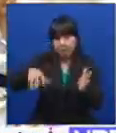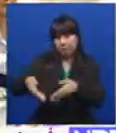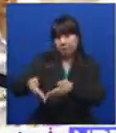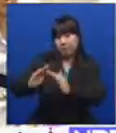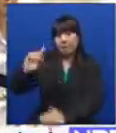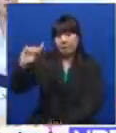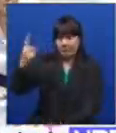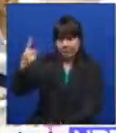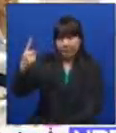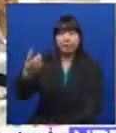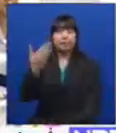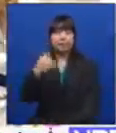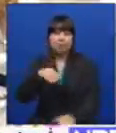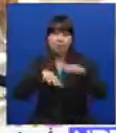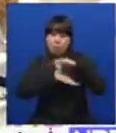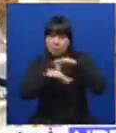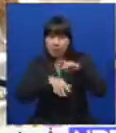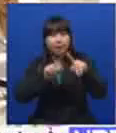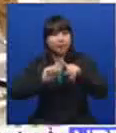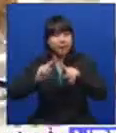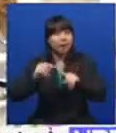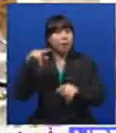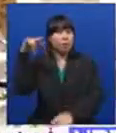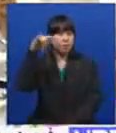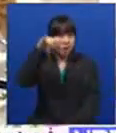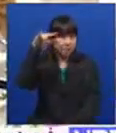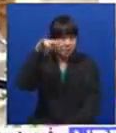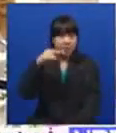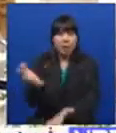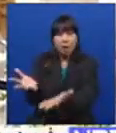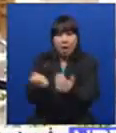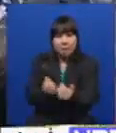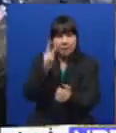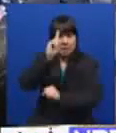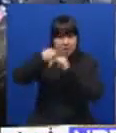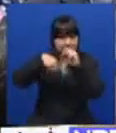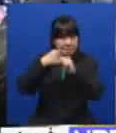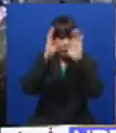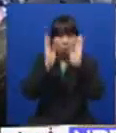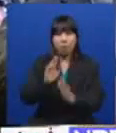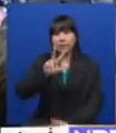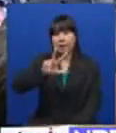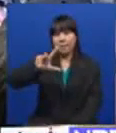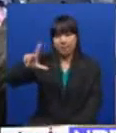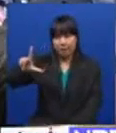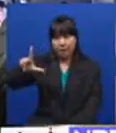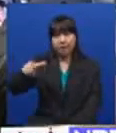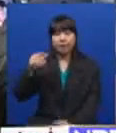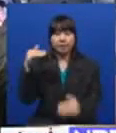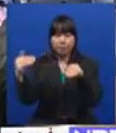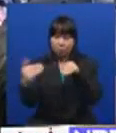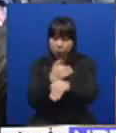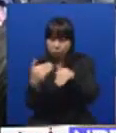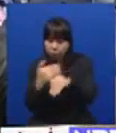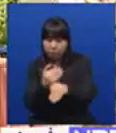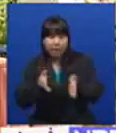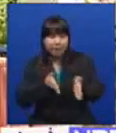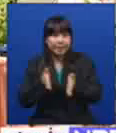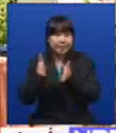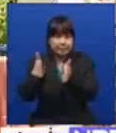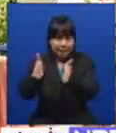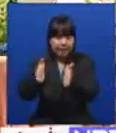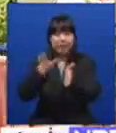โครงสร้างพื้นฐานในสนามบินให้รองรับผู้โดยสารได้ 3ล้านคนต่อปีพร้อมกับขยายช่องทางจราจรทางหลวงหมายเลข